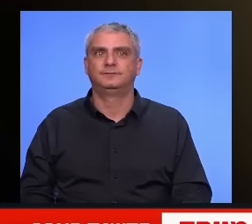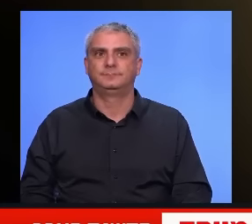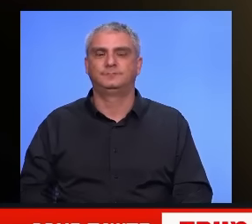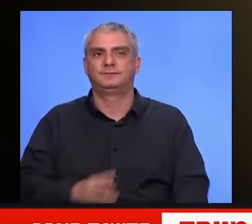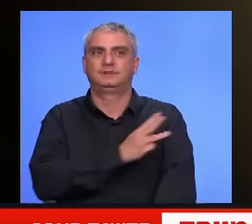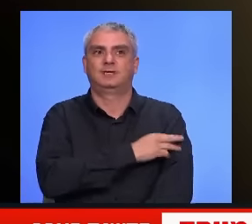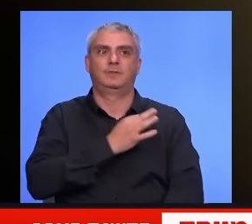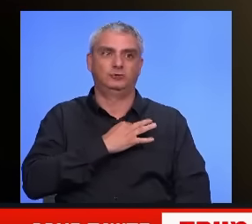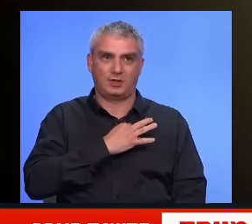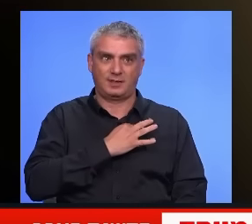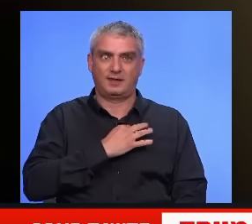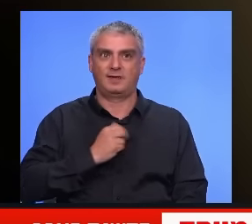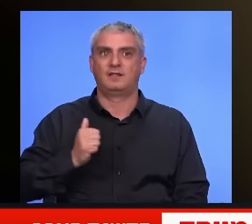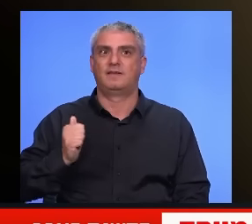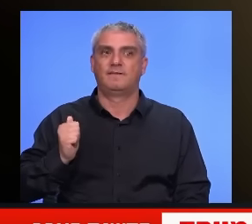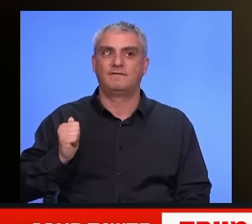שלי